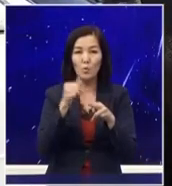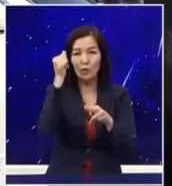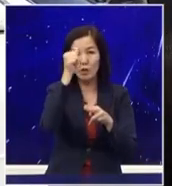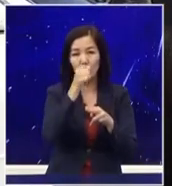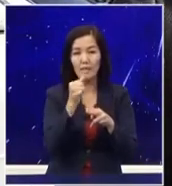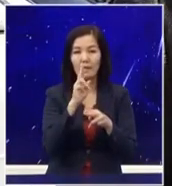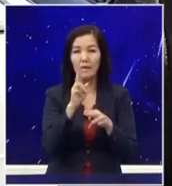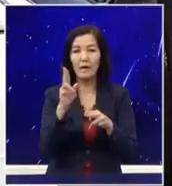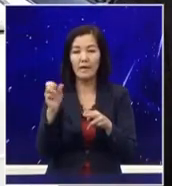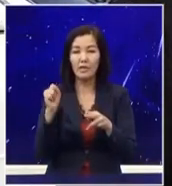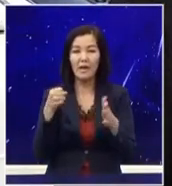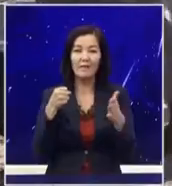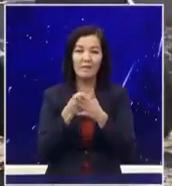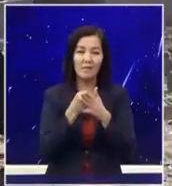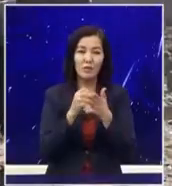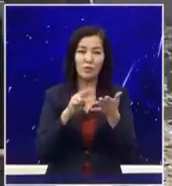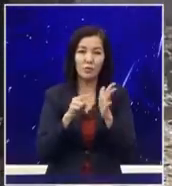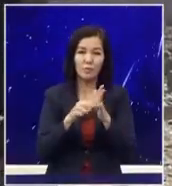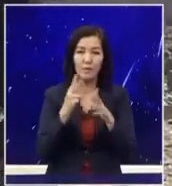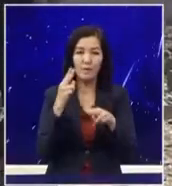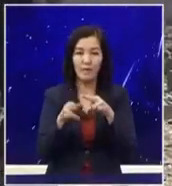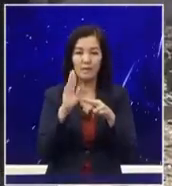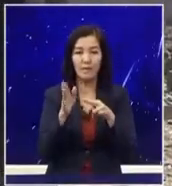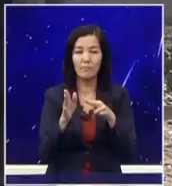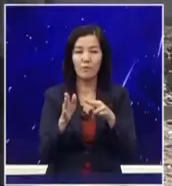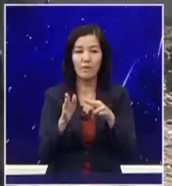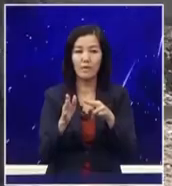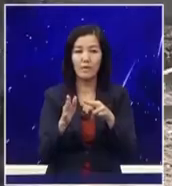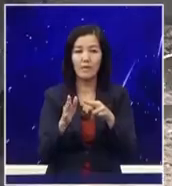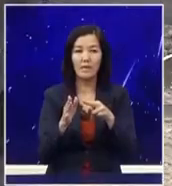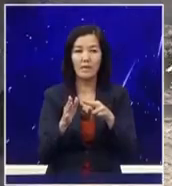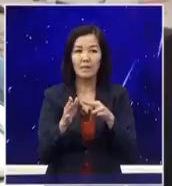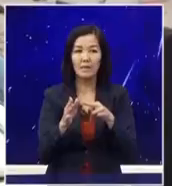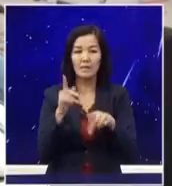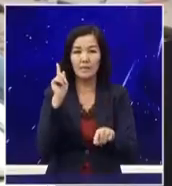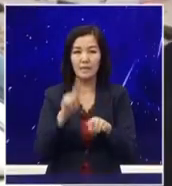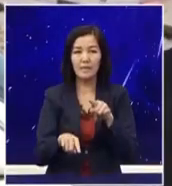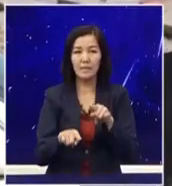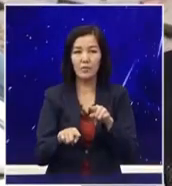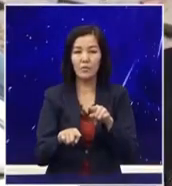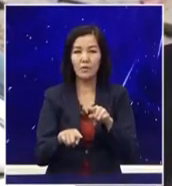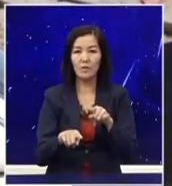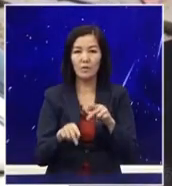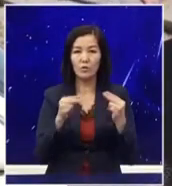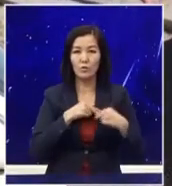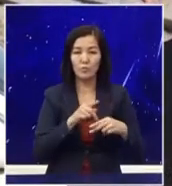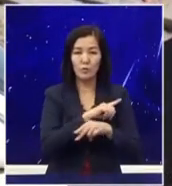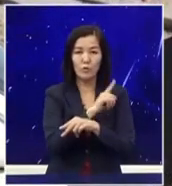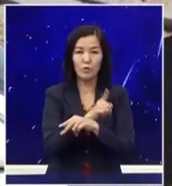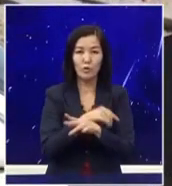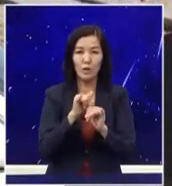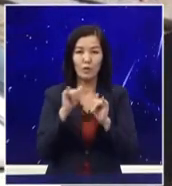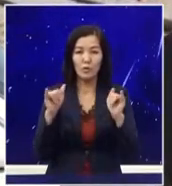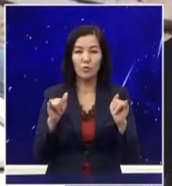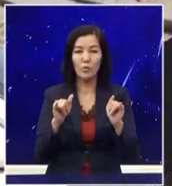айында қолданысқа беру жоспарлануда. Қазіргі таңда жұмыстарды тездету жұмыс күшін арттыру мақсатында